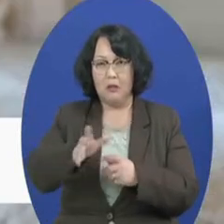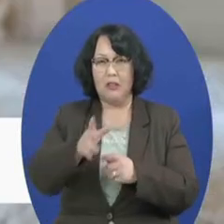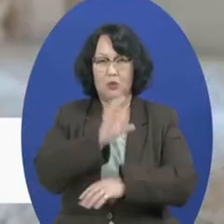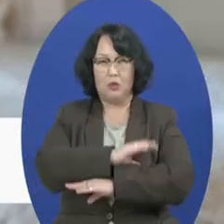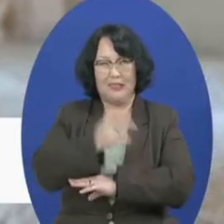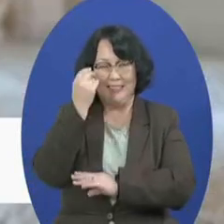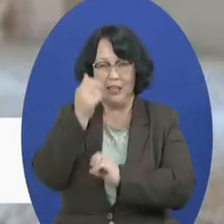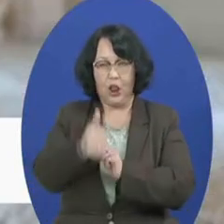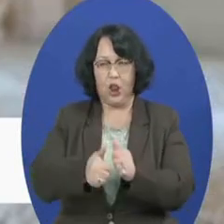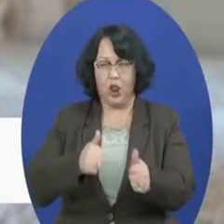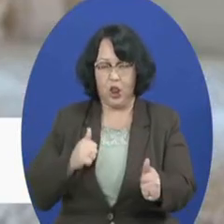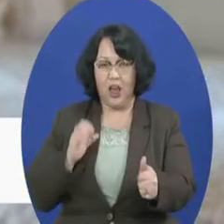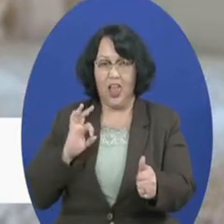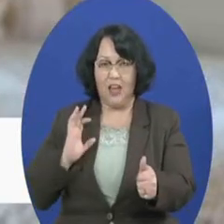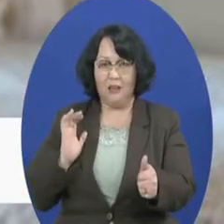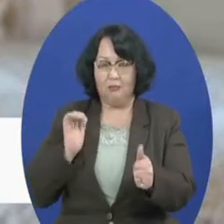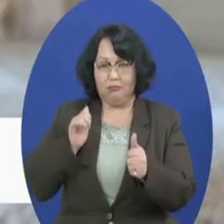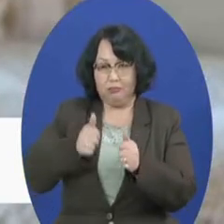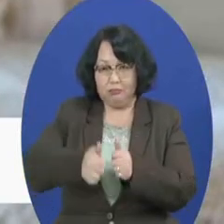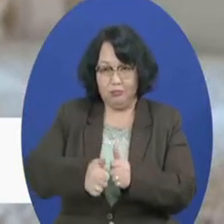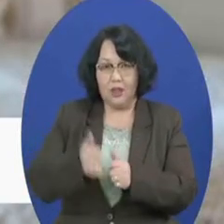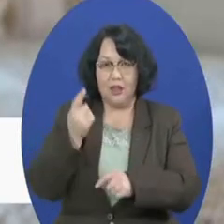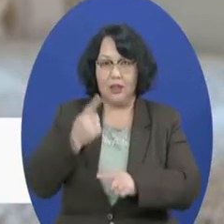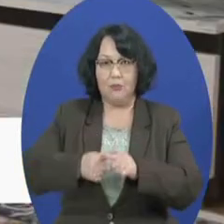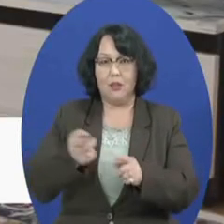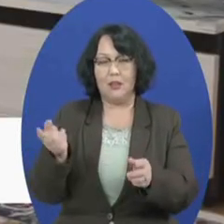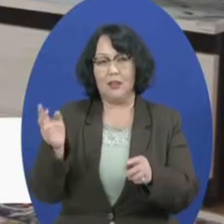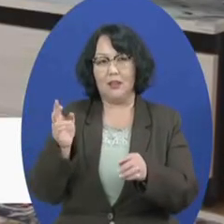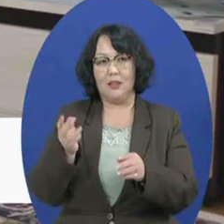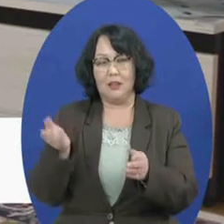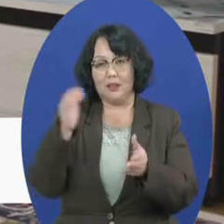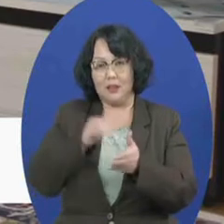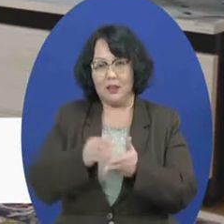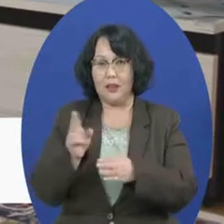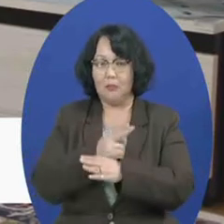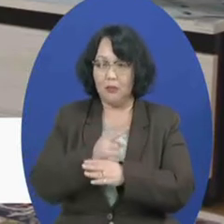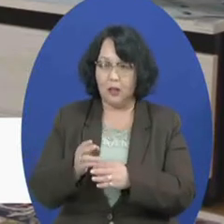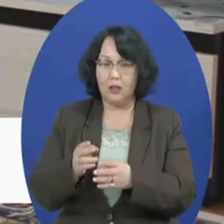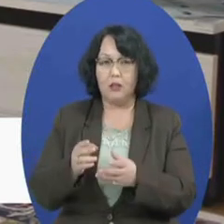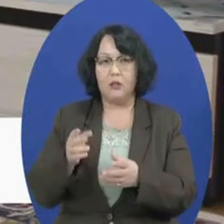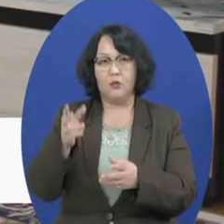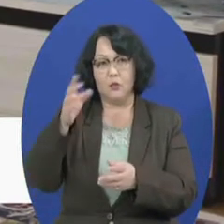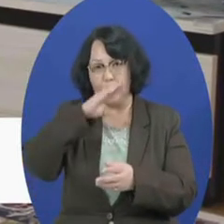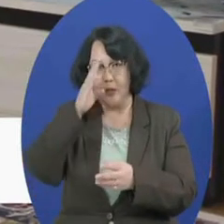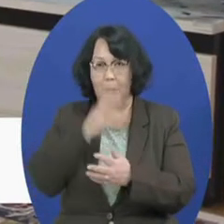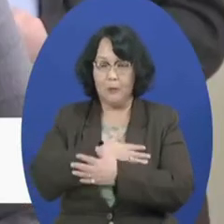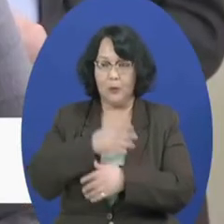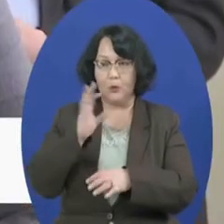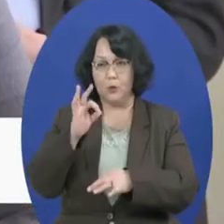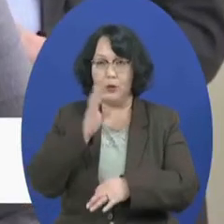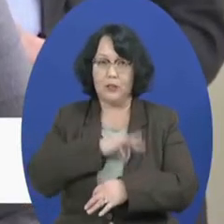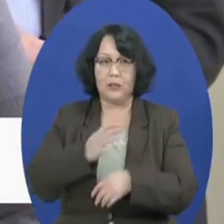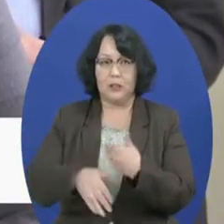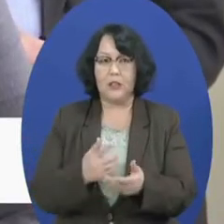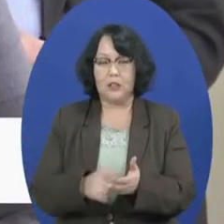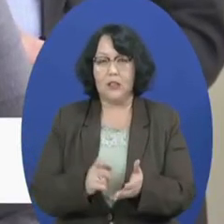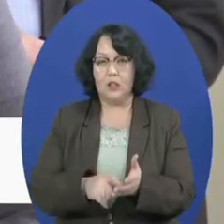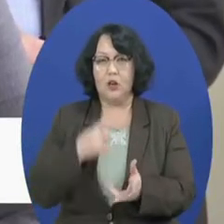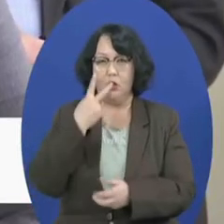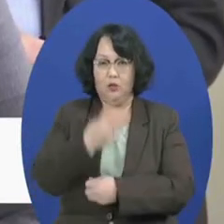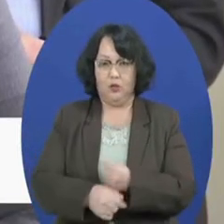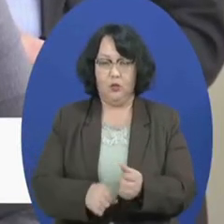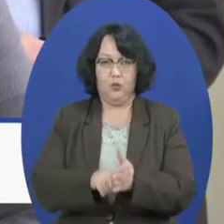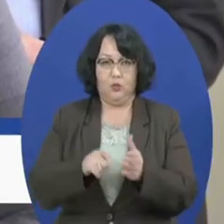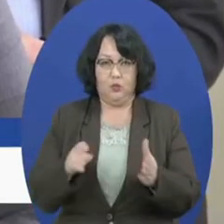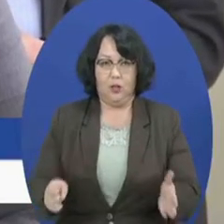хоцрогдол байгаа учраас зуны амралтыг ашиглах болон нэмэлт давталгыг идэвхжүүлэх зэрэгээр хувилбаруудыг дэвшүүлж байлаа. Энэ 2 жилийн